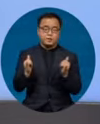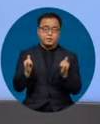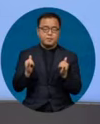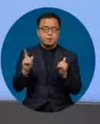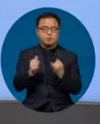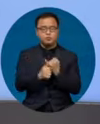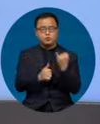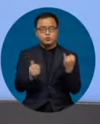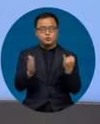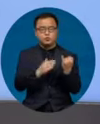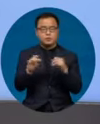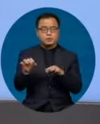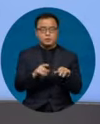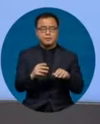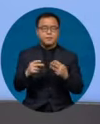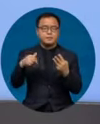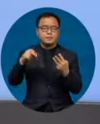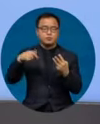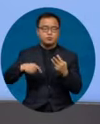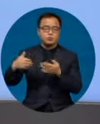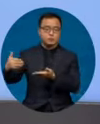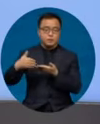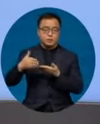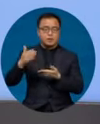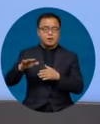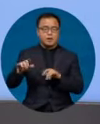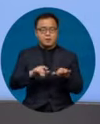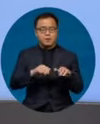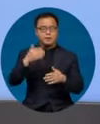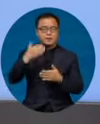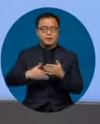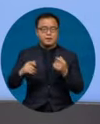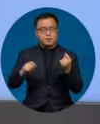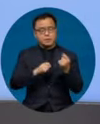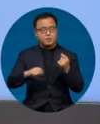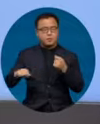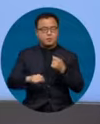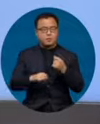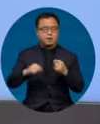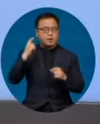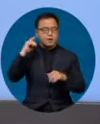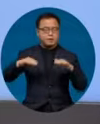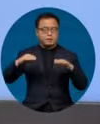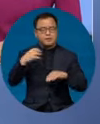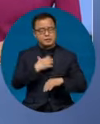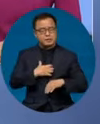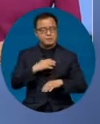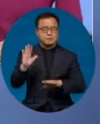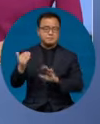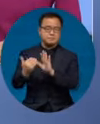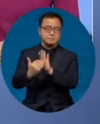부인으로부터 피아노 3중주 곡을 쓸 것을 제안받았지만 피아노와 나머지 현악기의 음량이 크게 차이날 것을 걱정하며 거절했다고